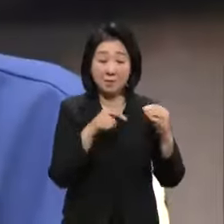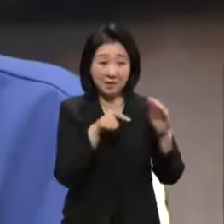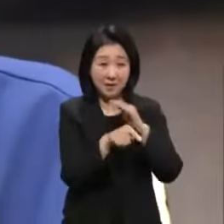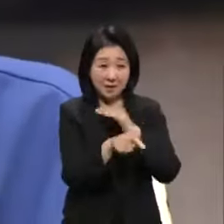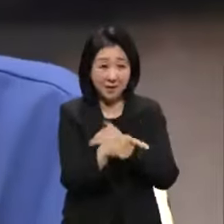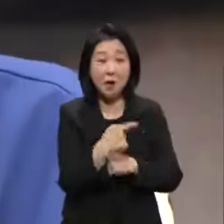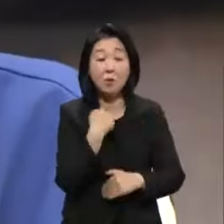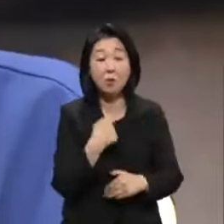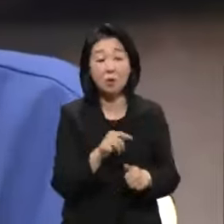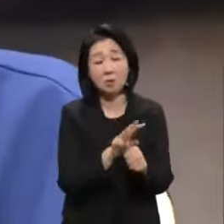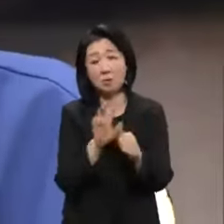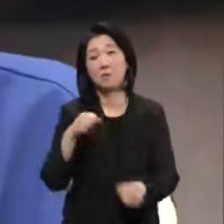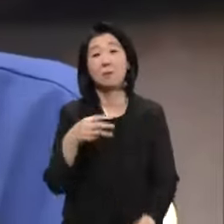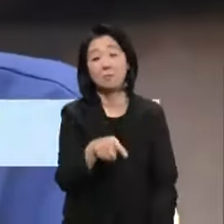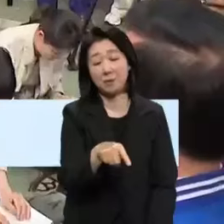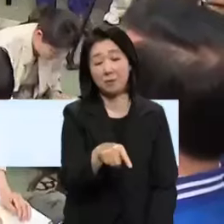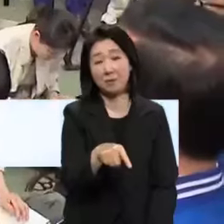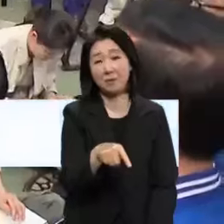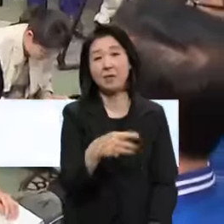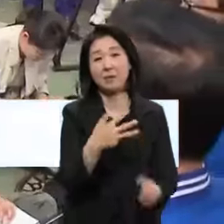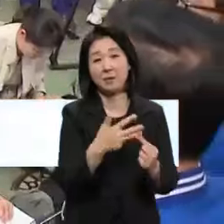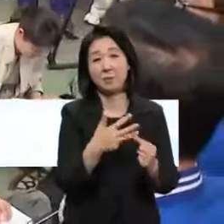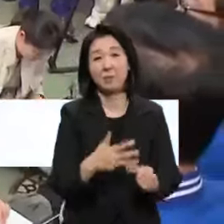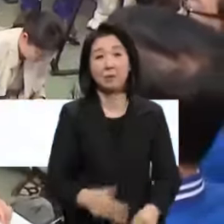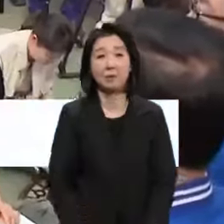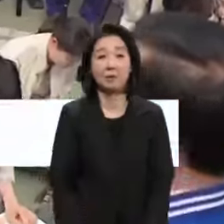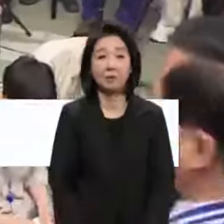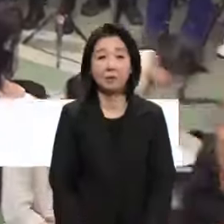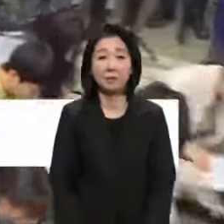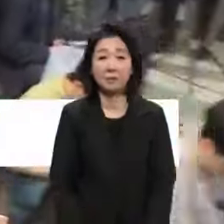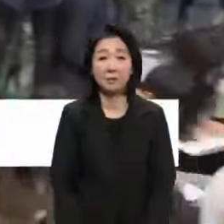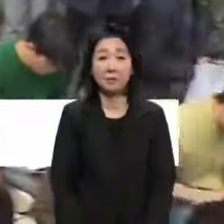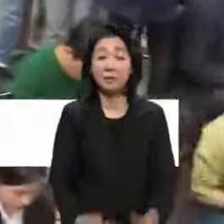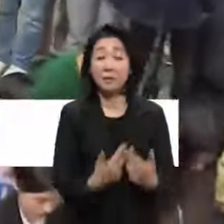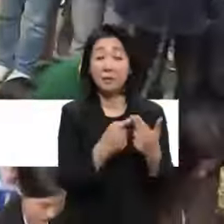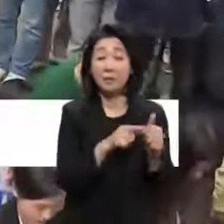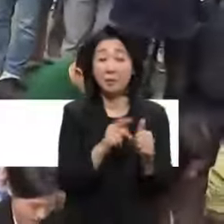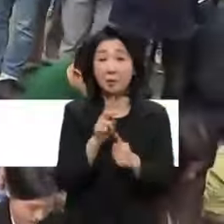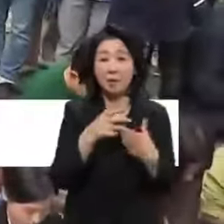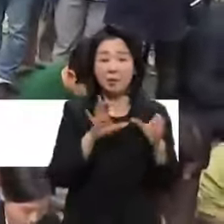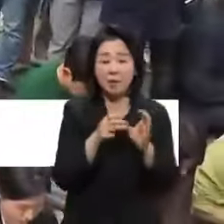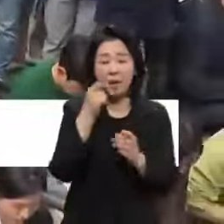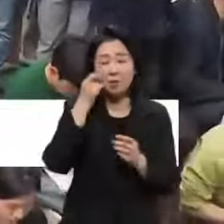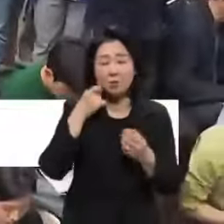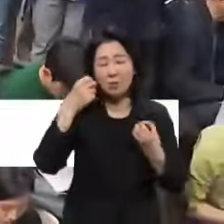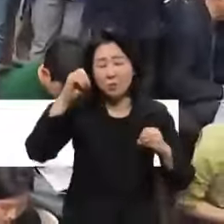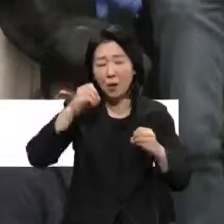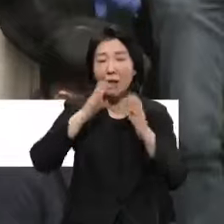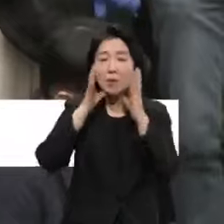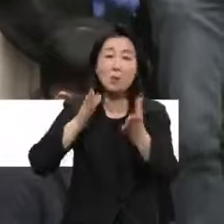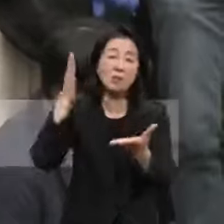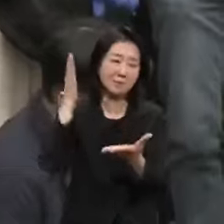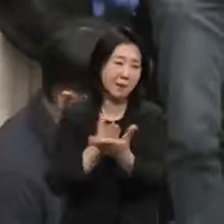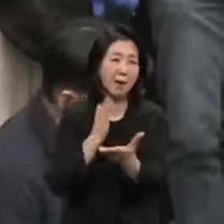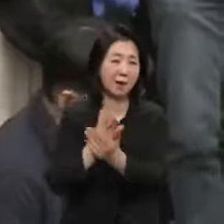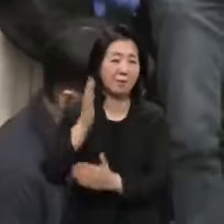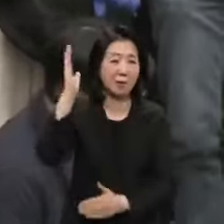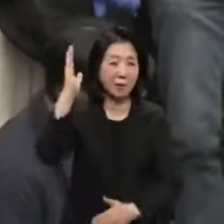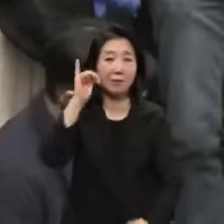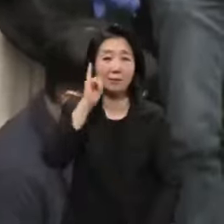지역으로 선대위 출범 이후 8번이나 찾았습니다. 이 대표는 여당의 눈물쇼에 속지 말라고 목소리를